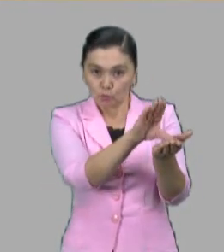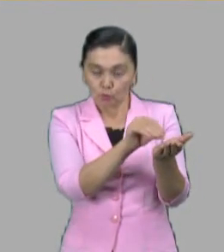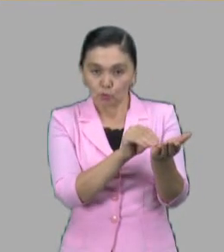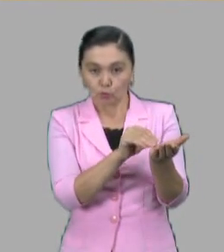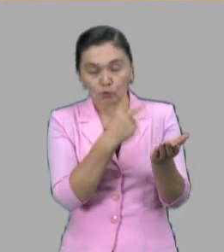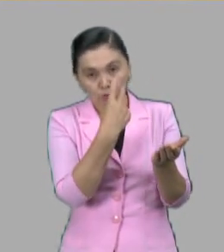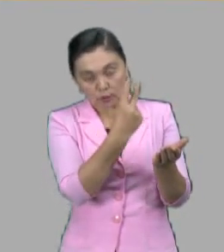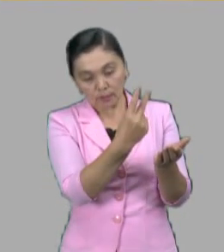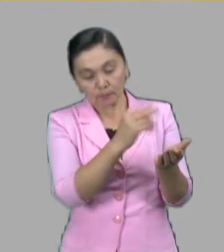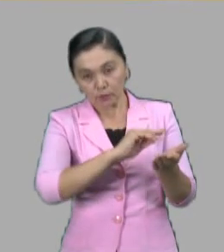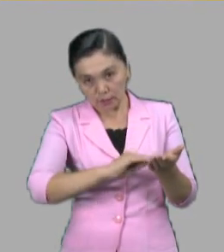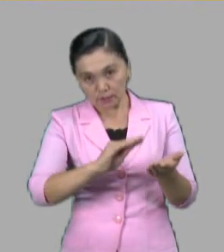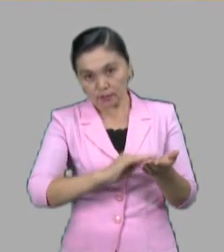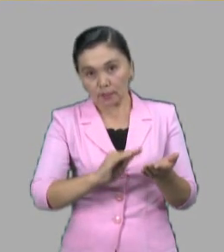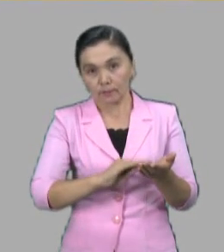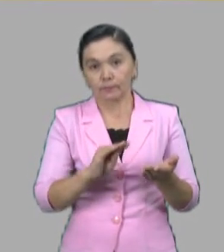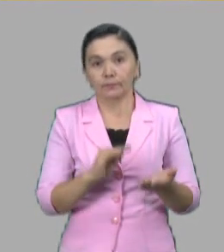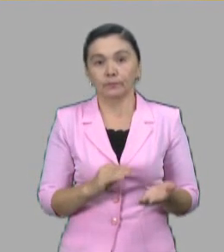жазгыла.